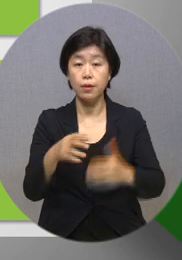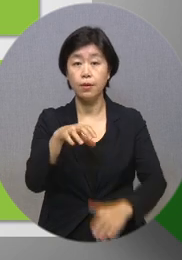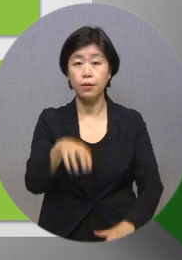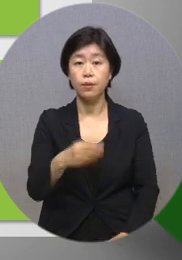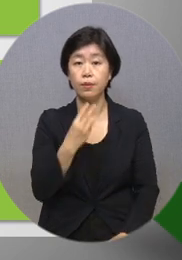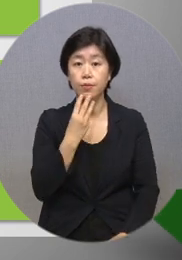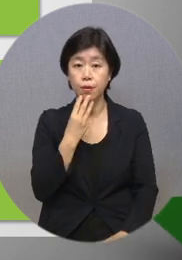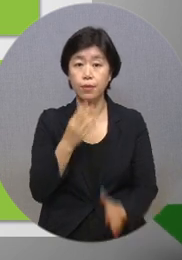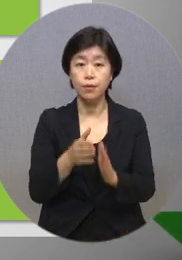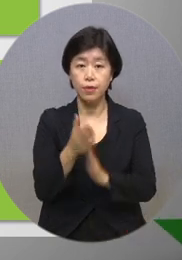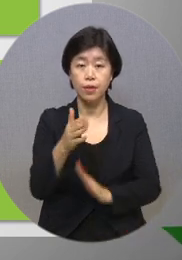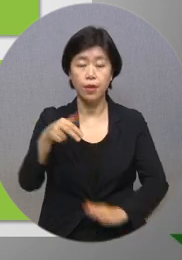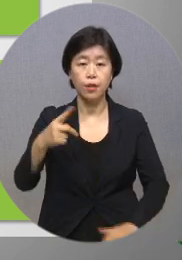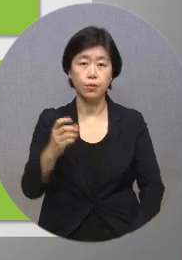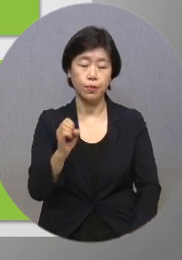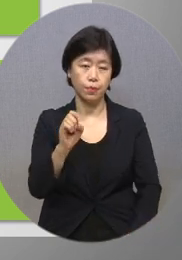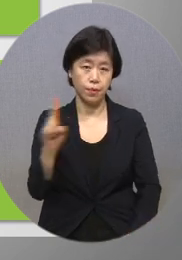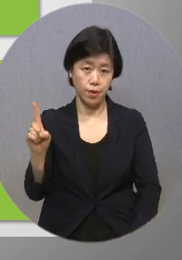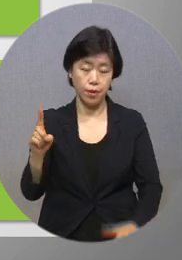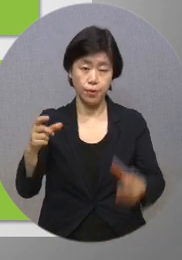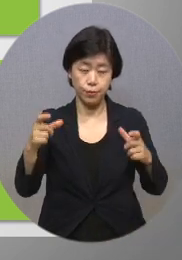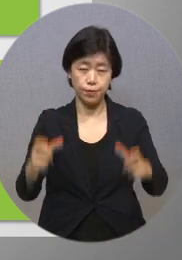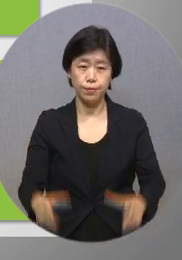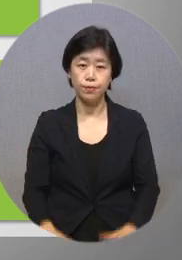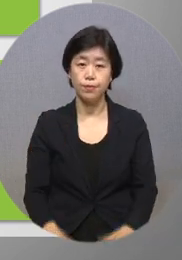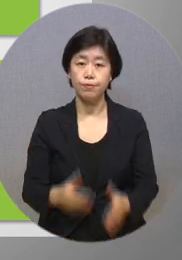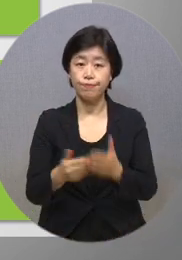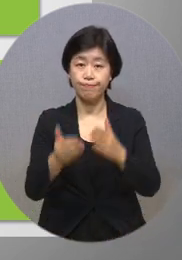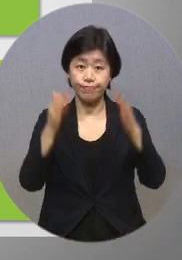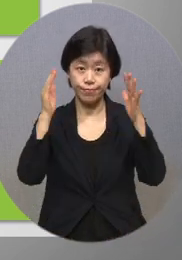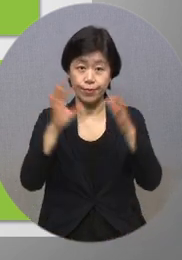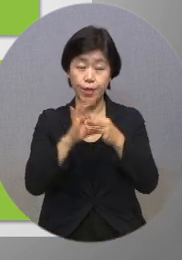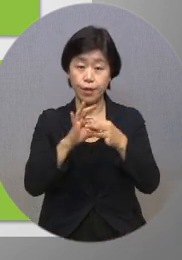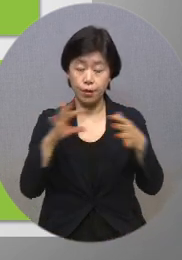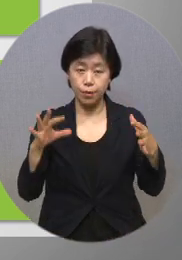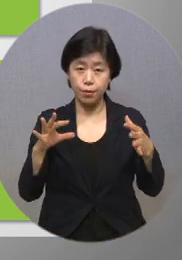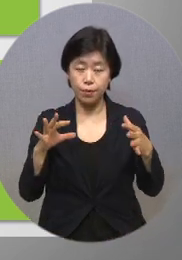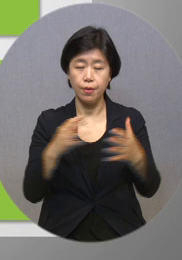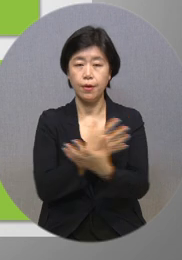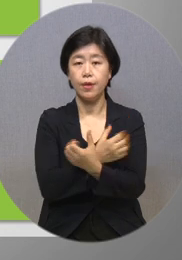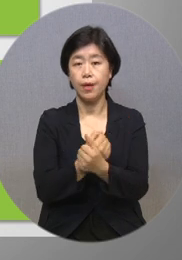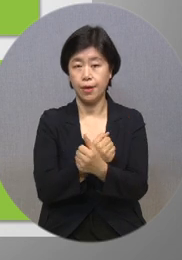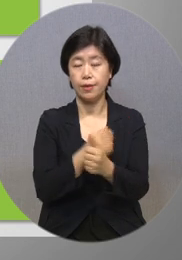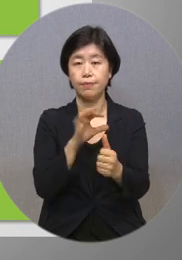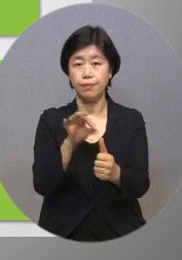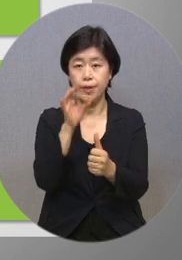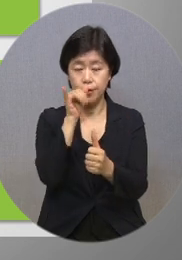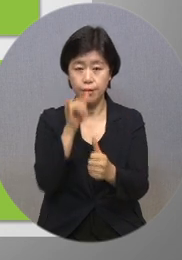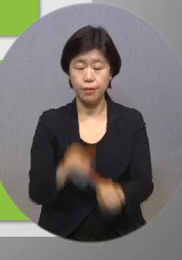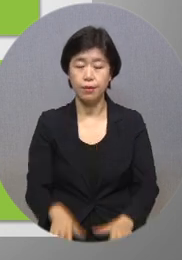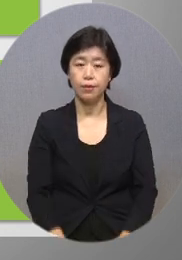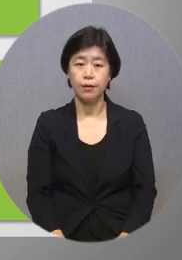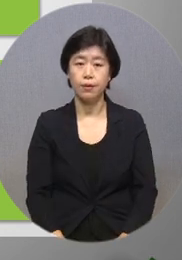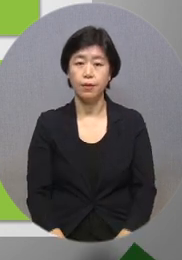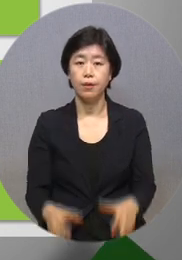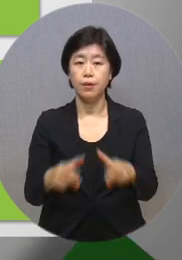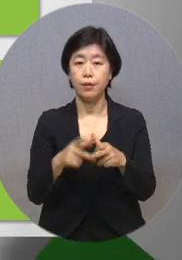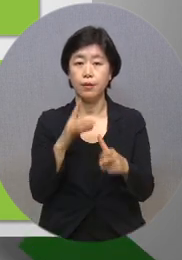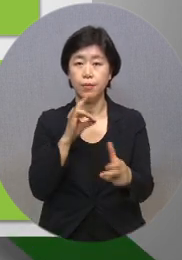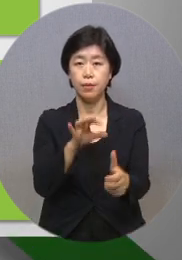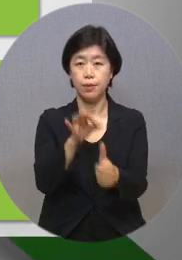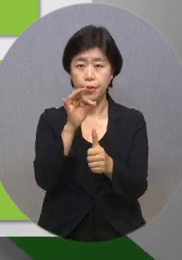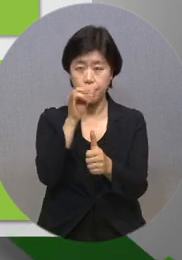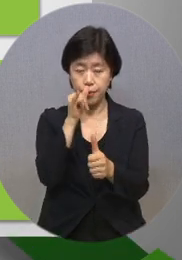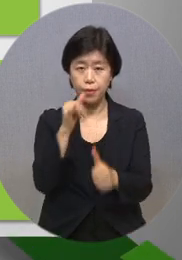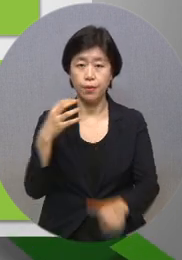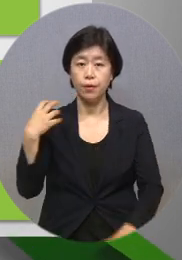근무지는 서울특별시 송파구입니다. 경력과 학력은 무관하며 계약직을 채용합니다. 장애인만